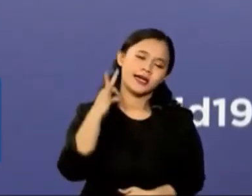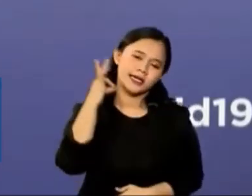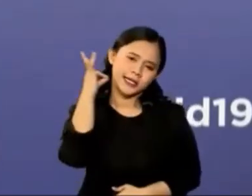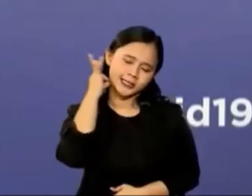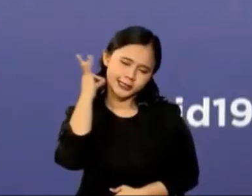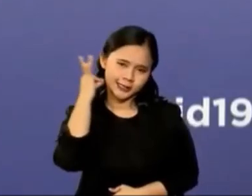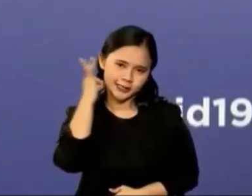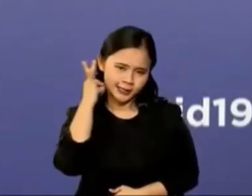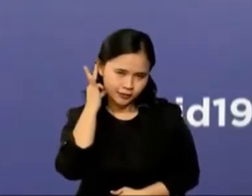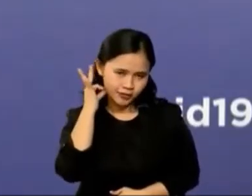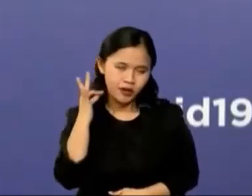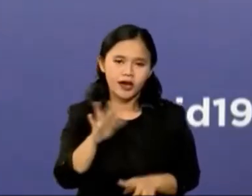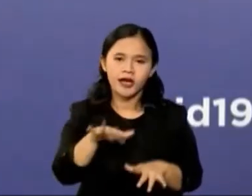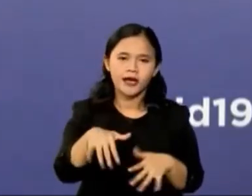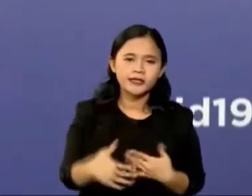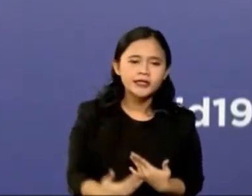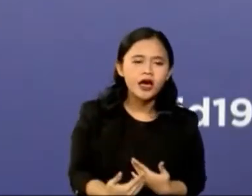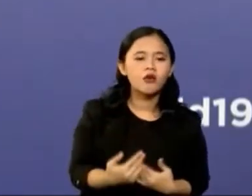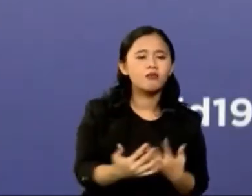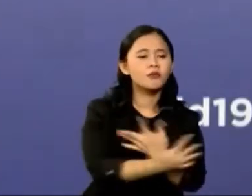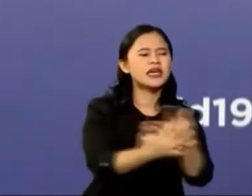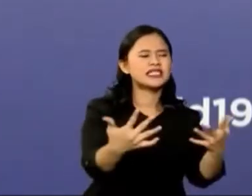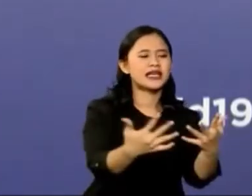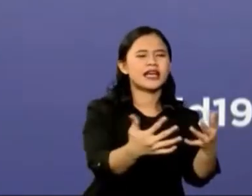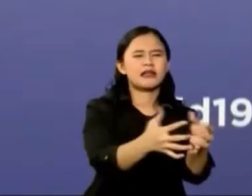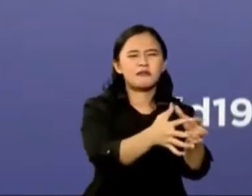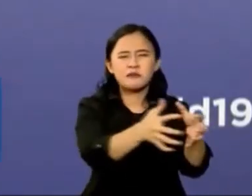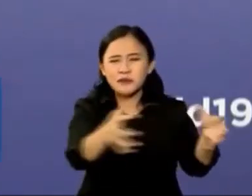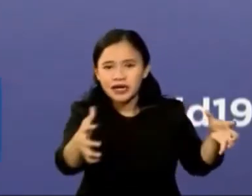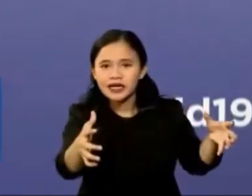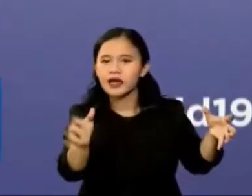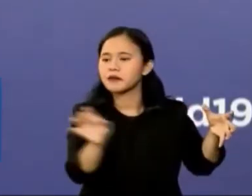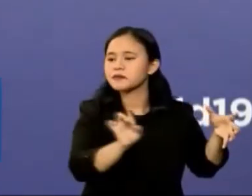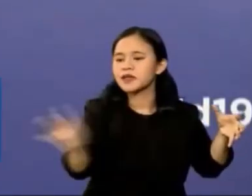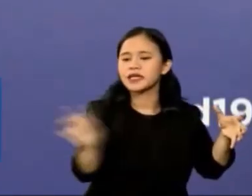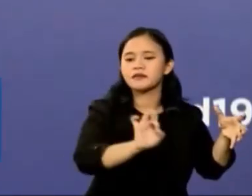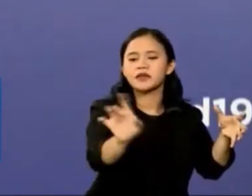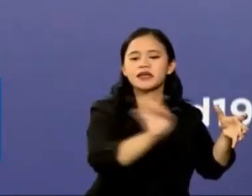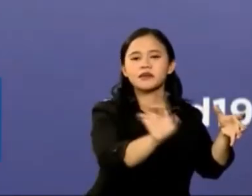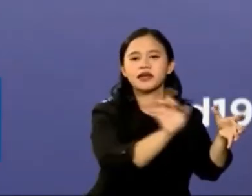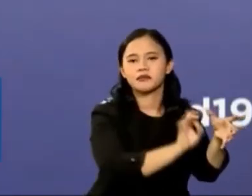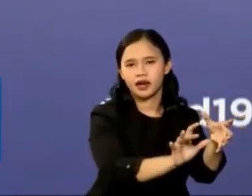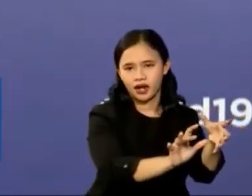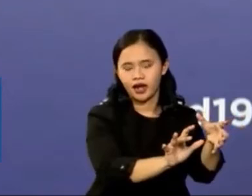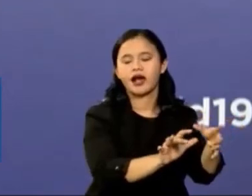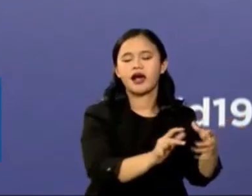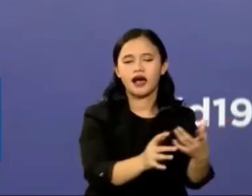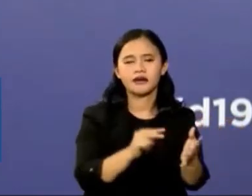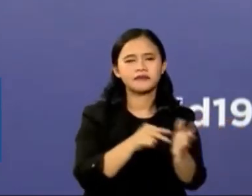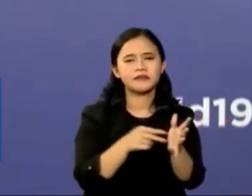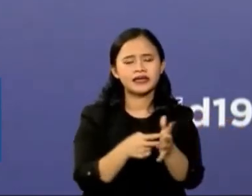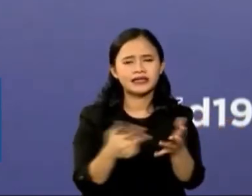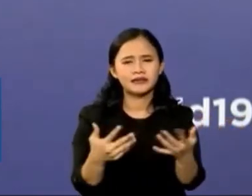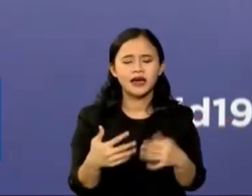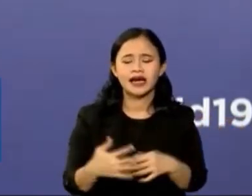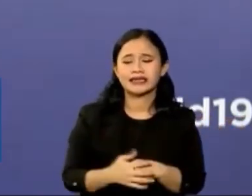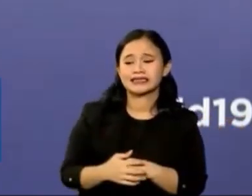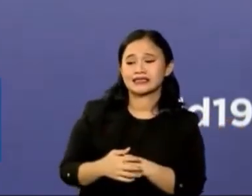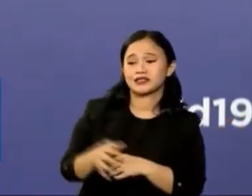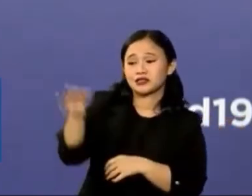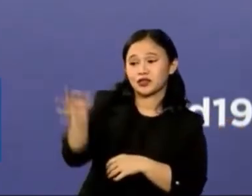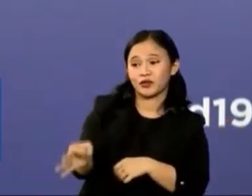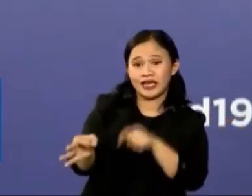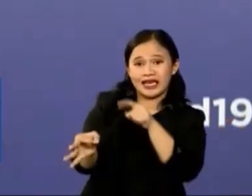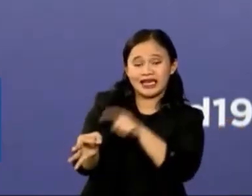risiko maupun terkait dengan kepadatan penduduk. Inilah yang kemudian tidak mungkin kita membandingkan